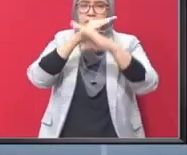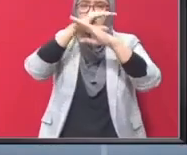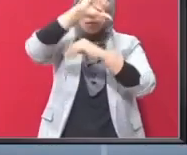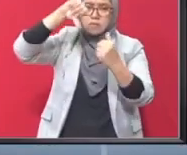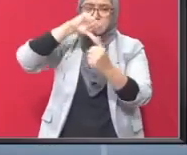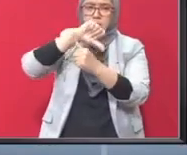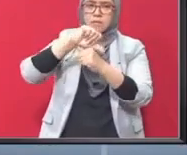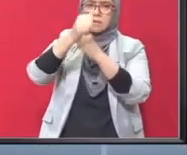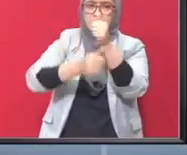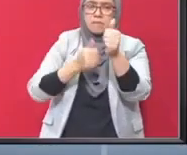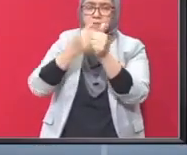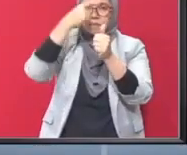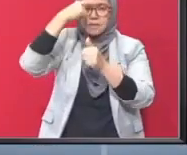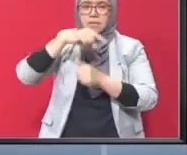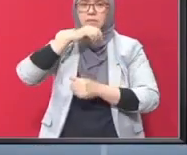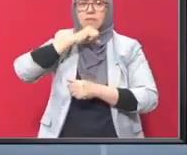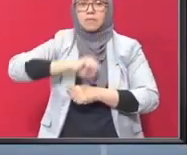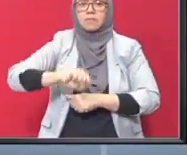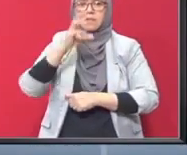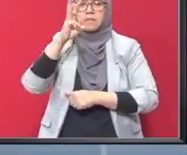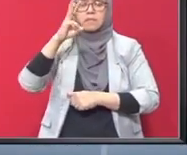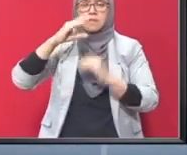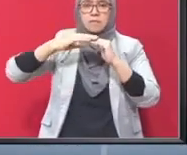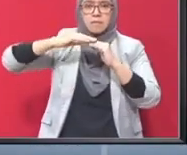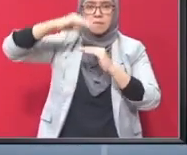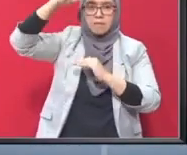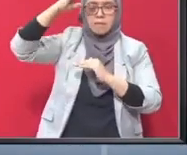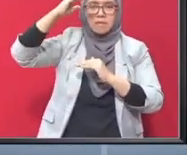bagi mereka yang berumur 16-23